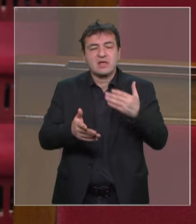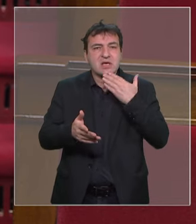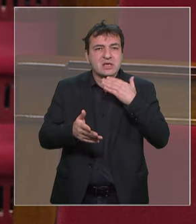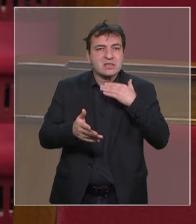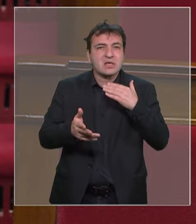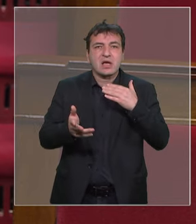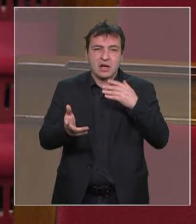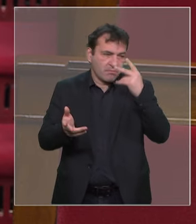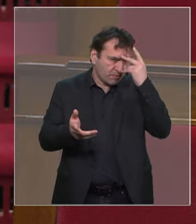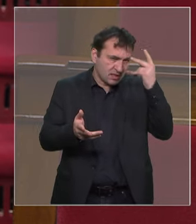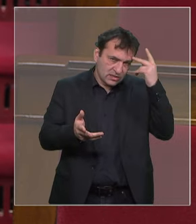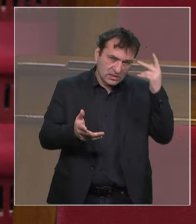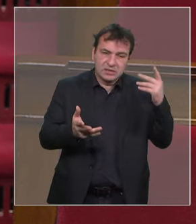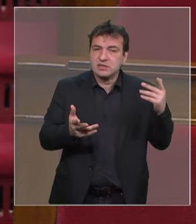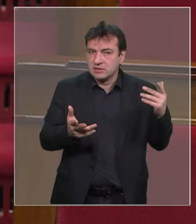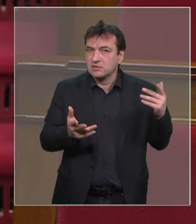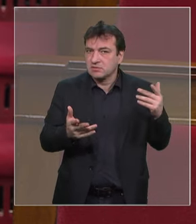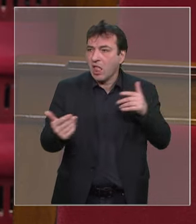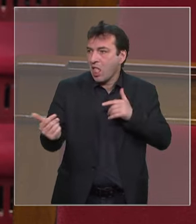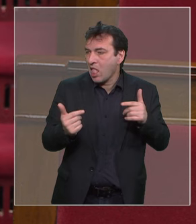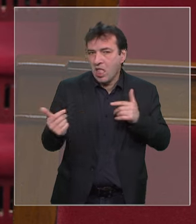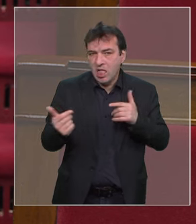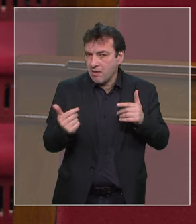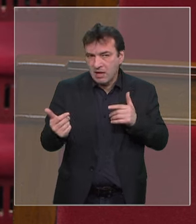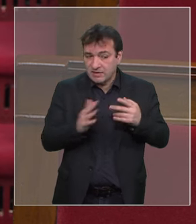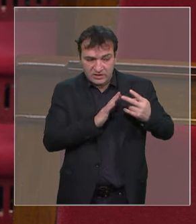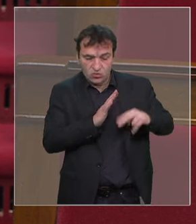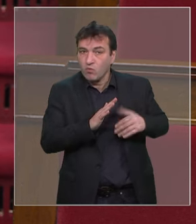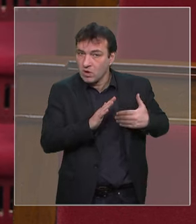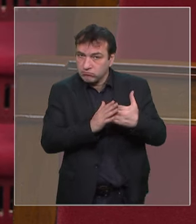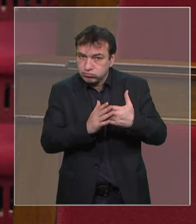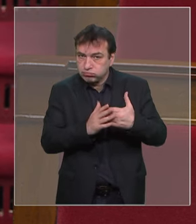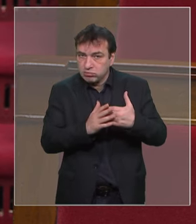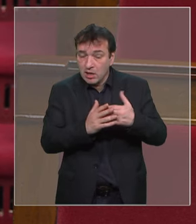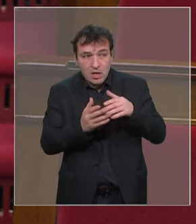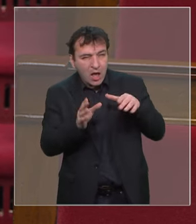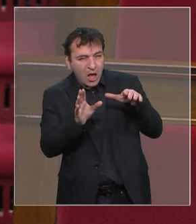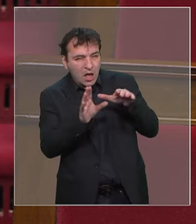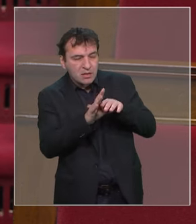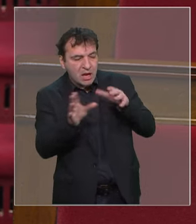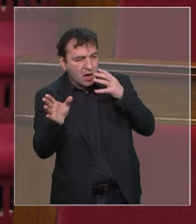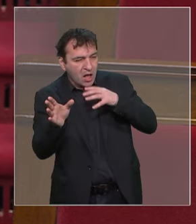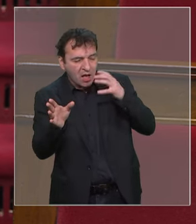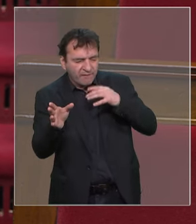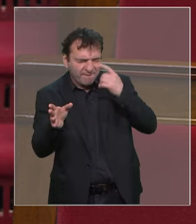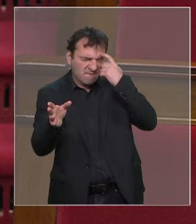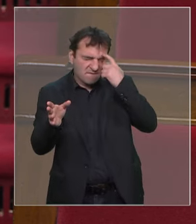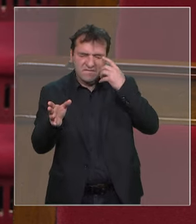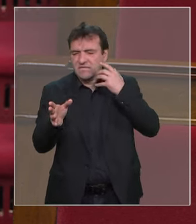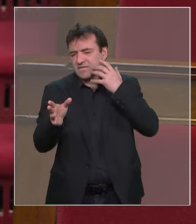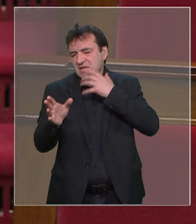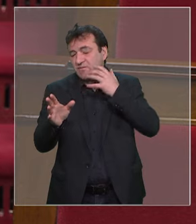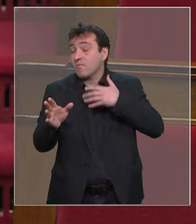nos débats. 2 mois que ces images d'horreur occupent nos esprits et nos consciences. Mes chers collègues, face